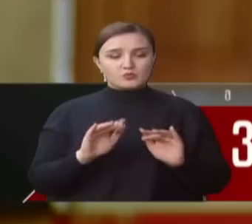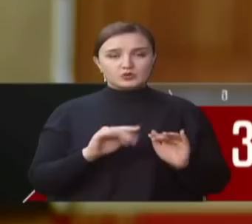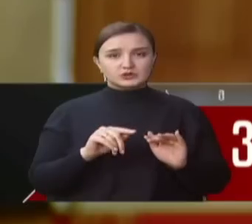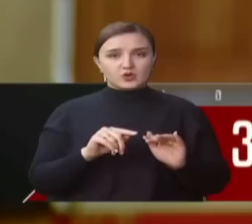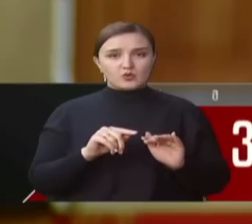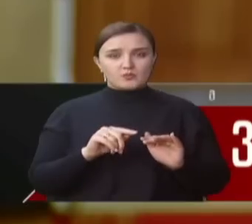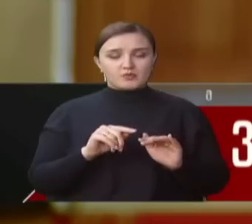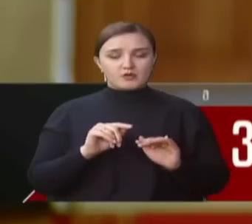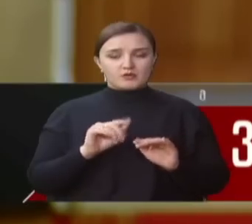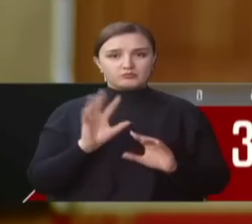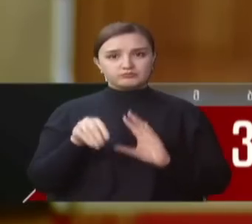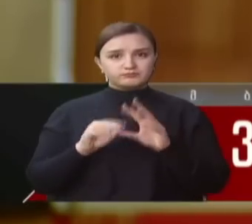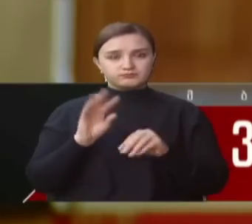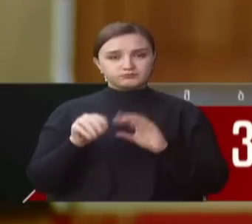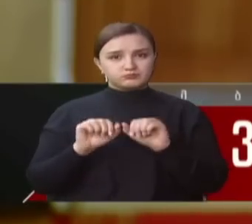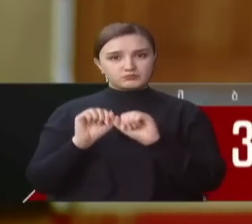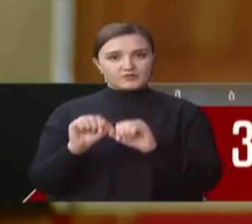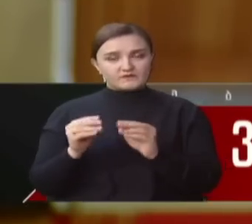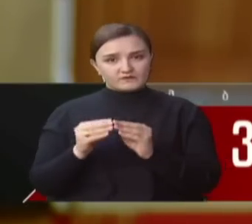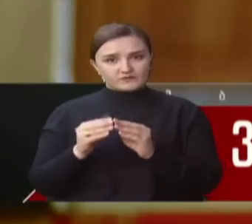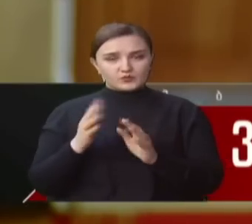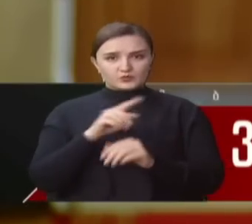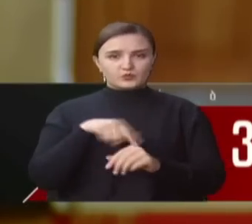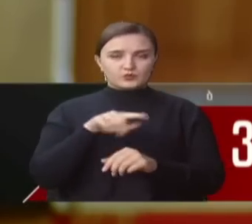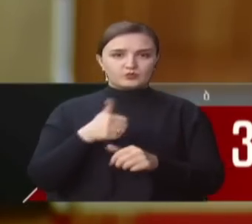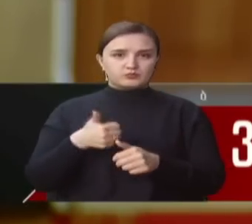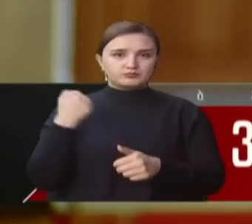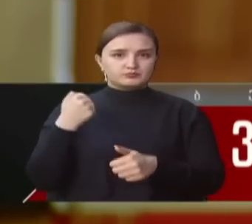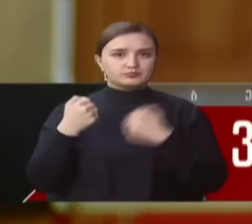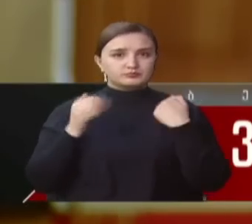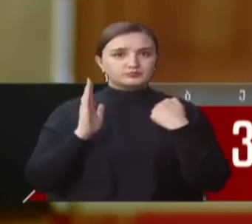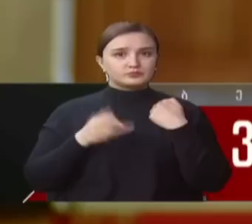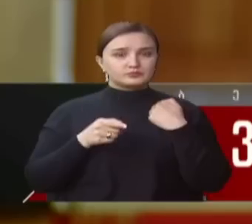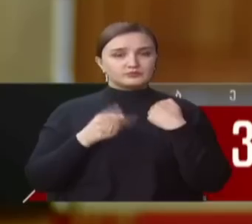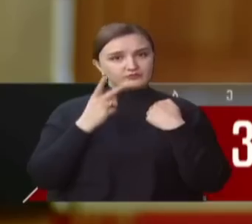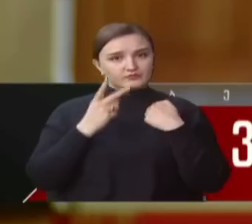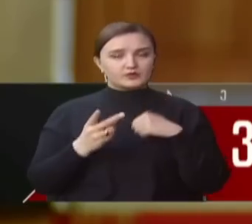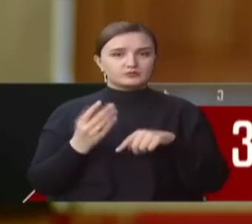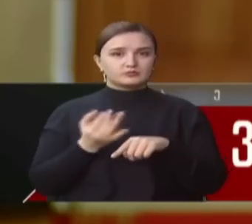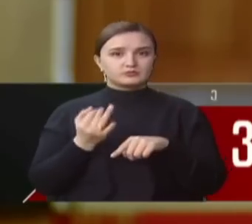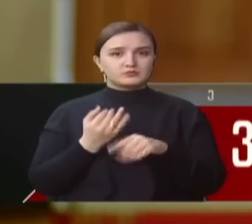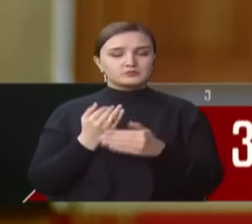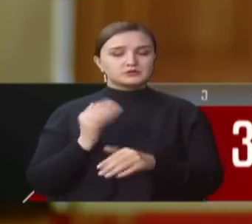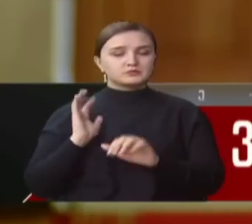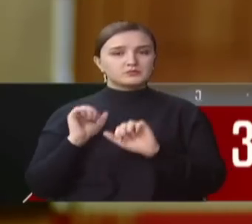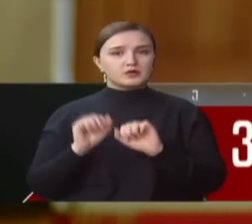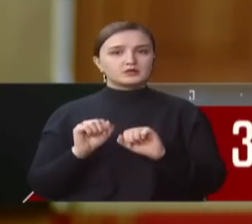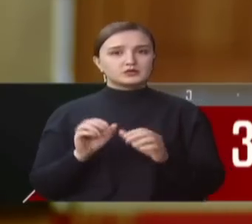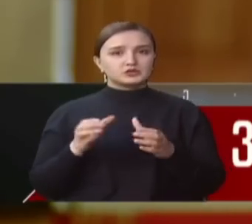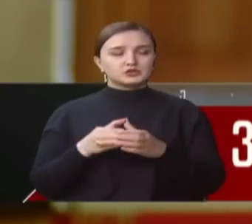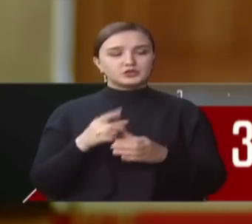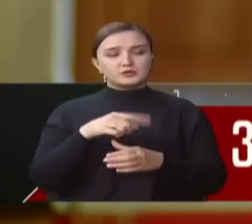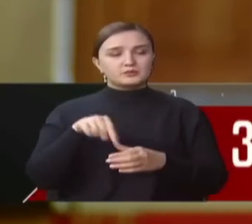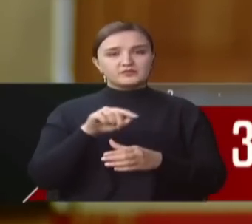ნაციონალურ მოძრაობის აქტიური მხარდამჭერები ქვეყნის შიგნით თუ ქვეყნის გარეთ და შევხედოთ რა მორალურ პრინციპებზე დგანან ის მხარდამჭერები, რომლებსაც